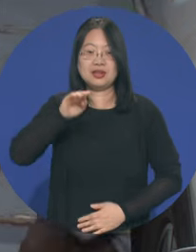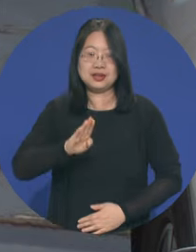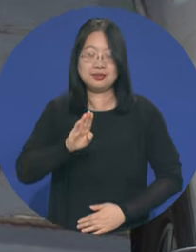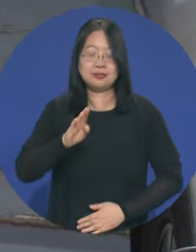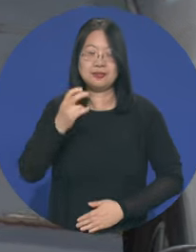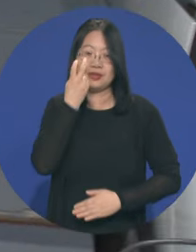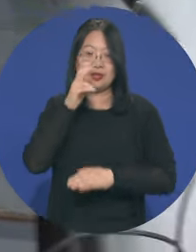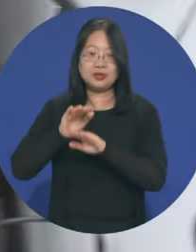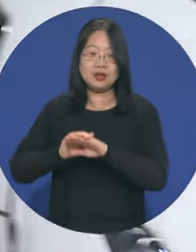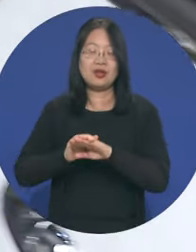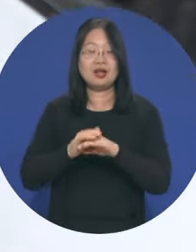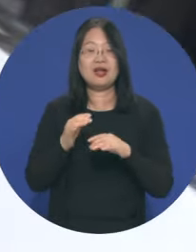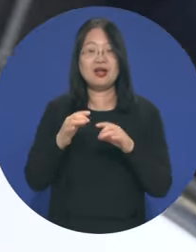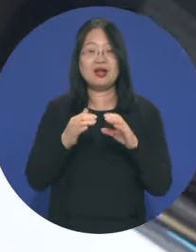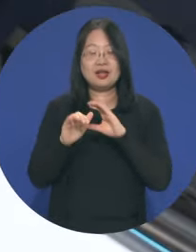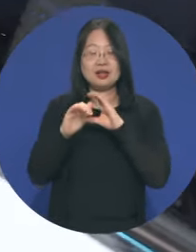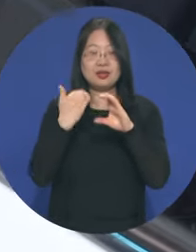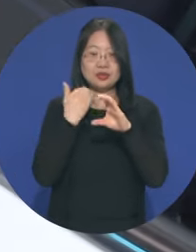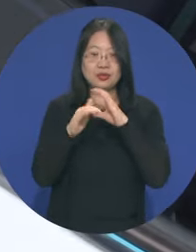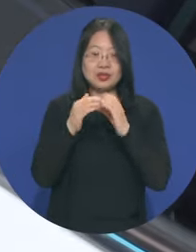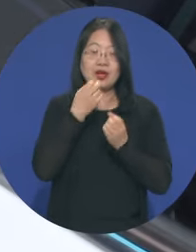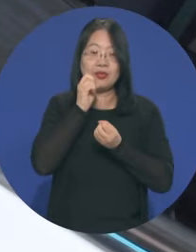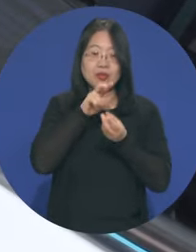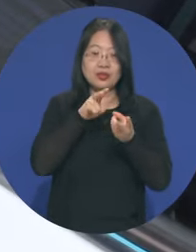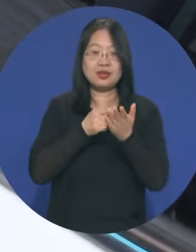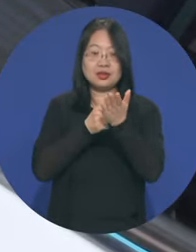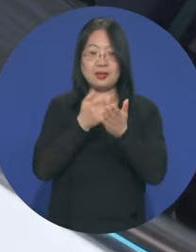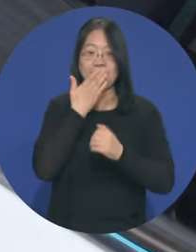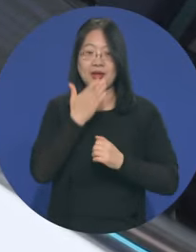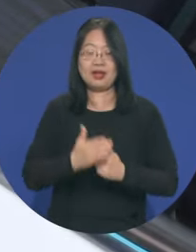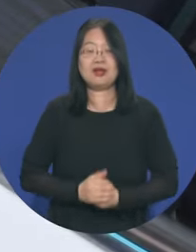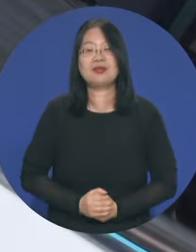전자우편이나 등기 후편으로 신청하면 됩니다